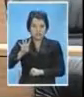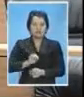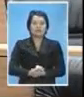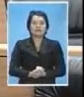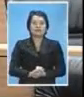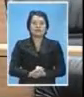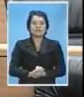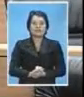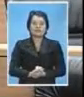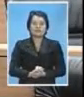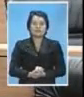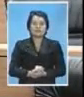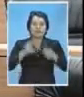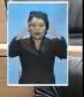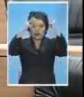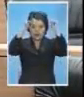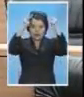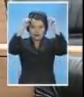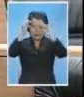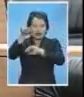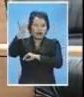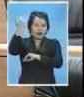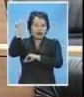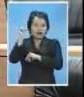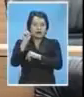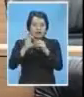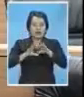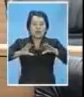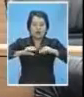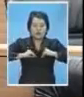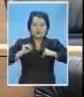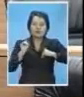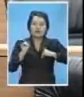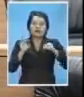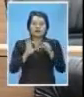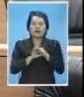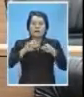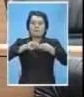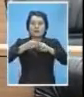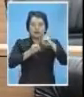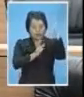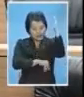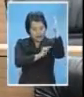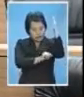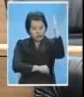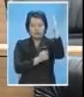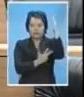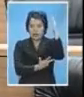2554ท่านอดีตนายกรัฐมนตรีได้ยอมรับครับว่าในกรณี3จังหวัดชายแดนภาคใ